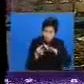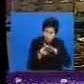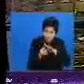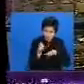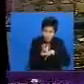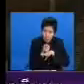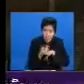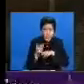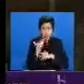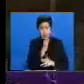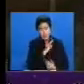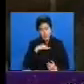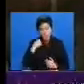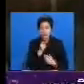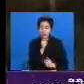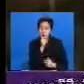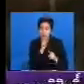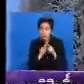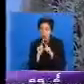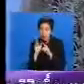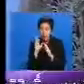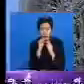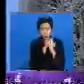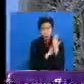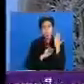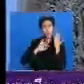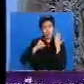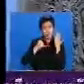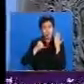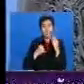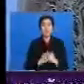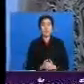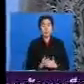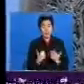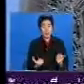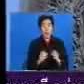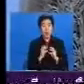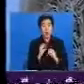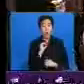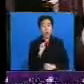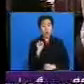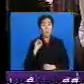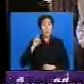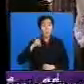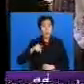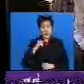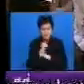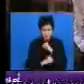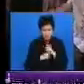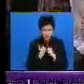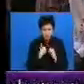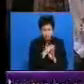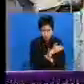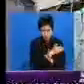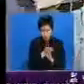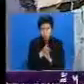แต่งบ้านและอาหารขึ้นชื่อของแต่ละจังหวัดอย่างไรก็ตามงาน Otop mid Year2009จะยังมีไปจนถึงวัน